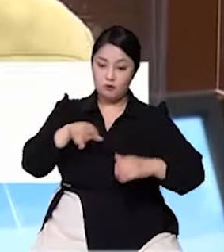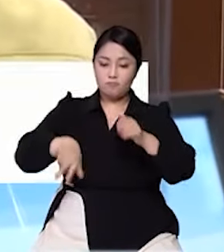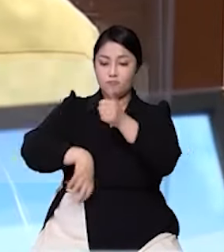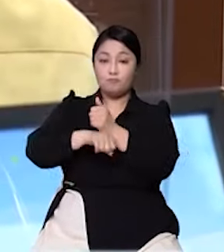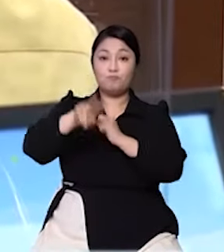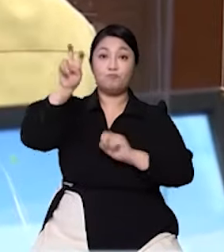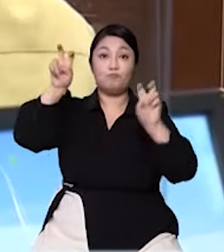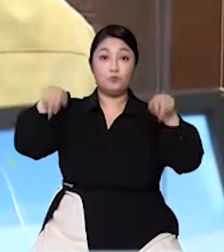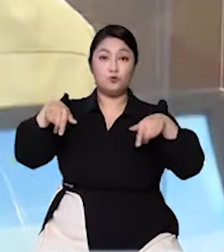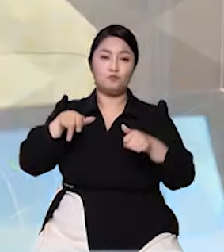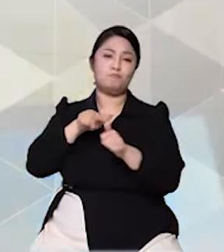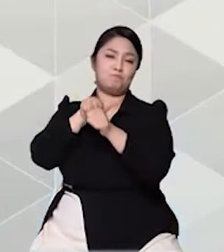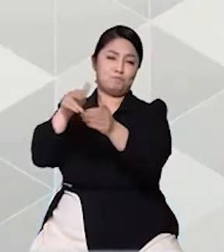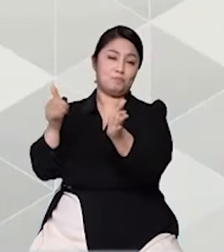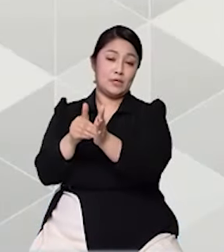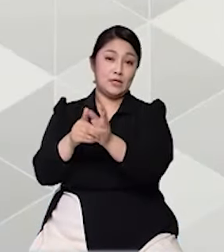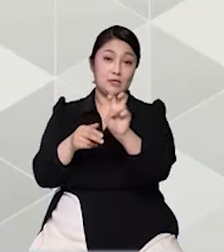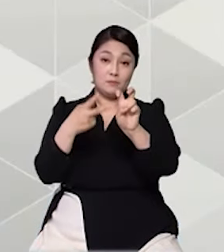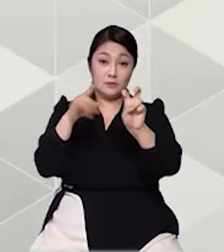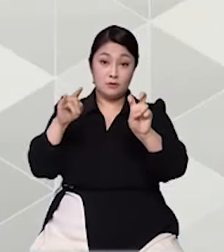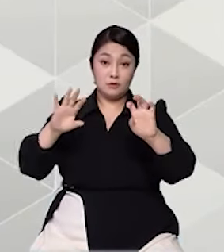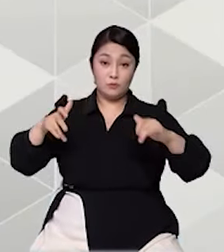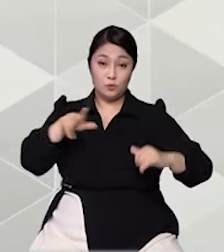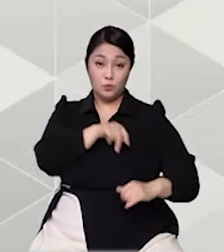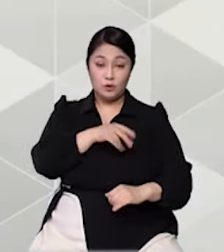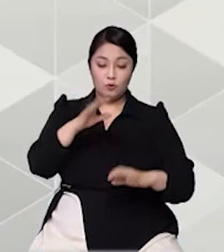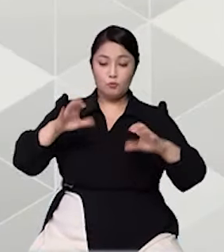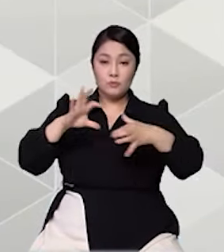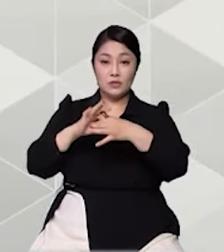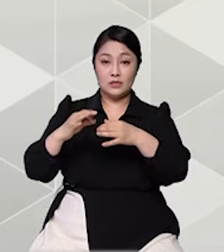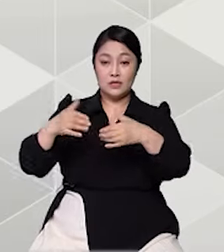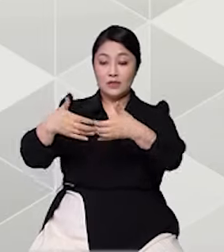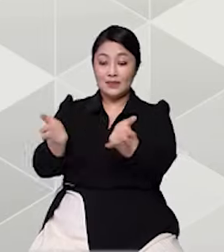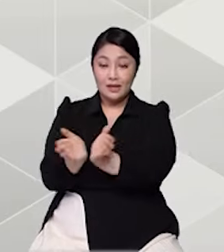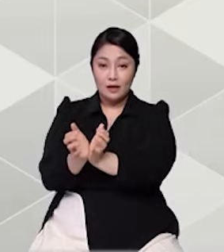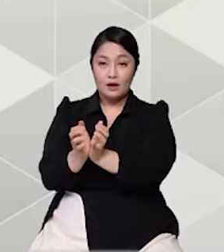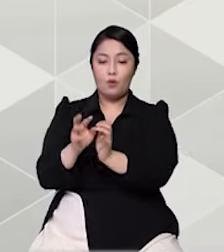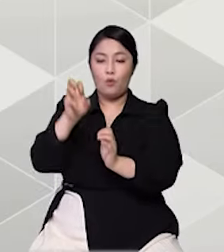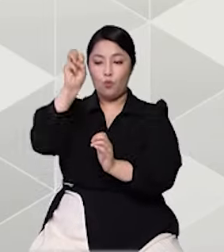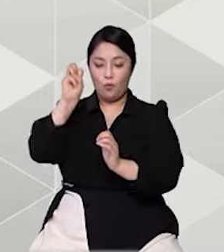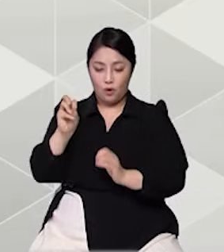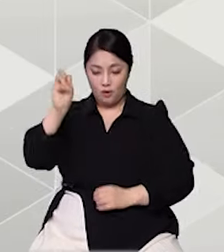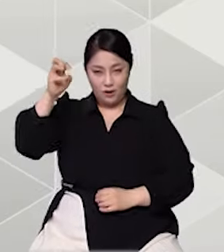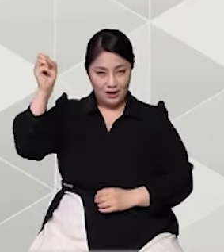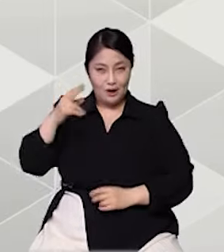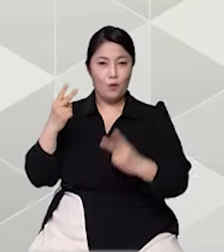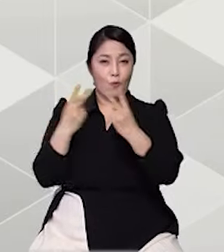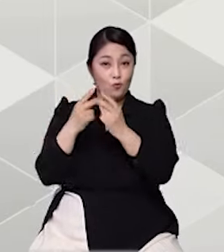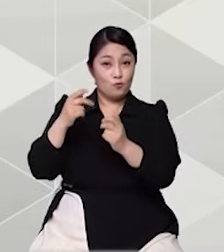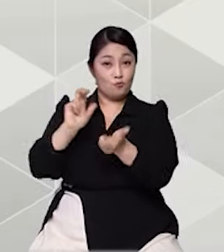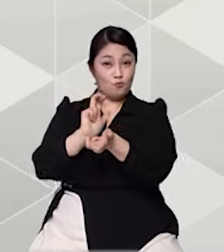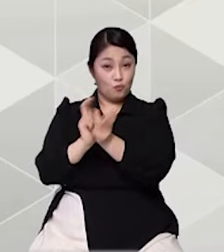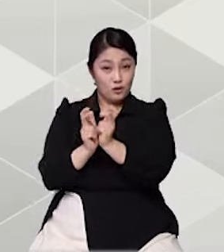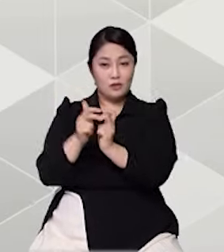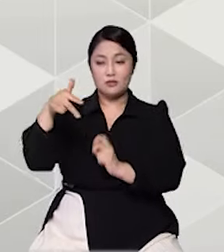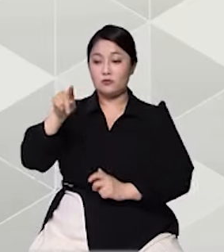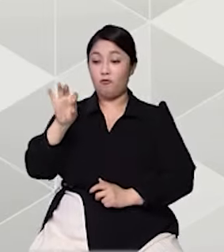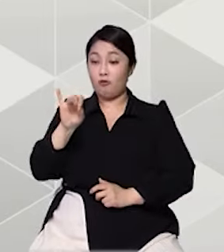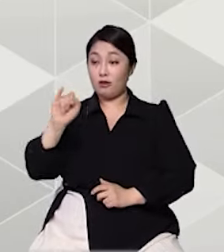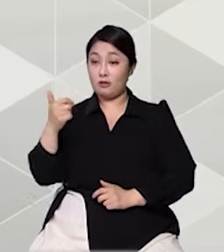출마해 씁니다 20대 총선에서 국민의 당 후보로 광양 곡성 구례 선거구에서 당선된 정인화 전